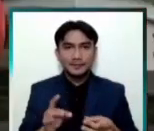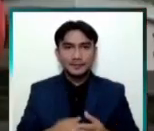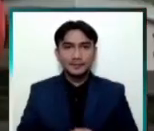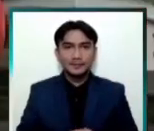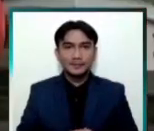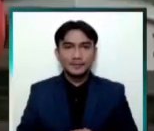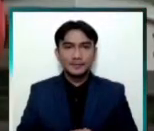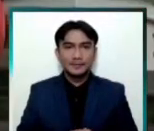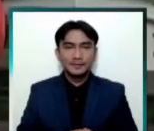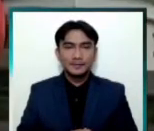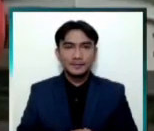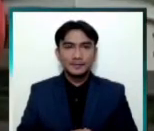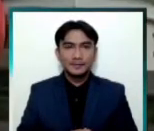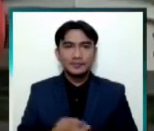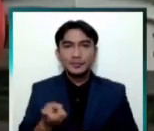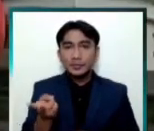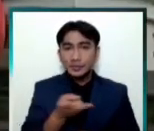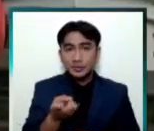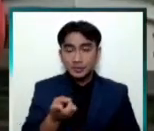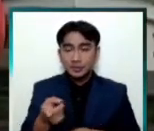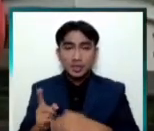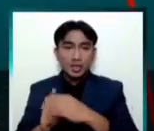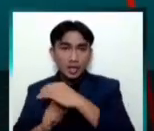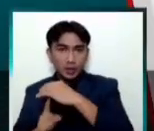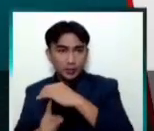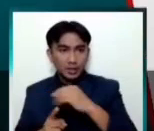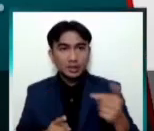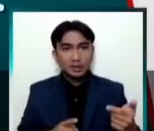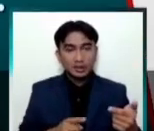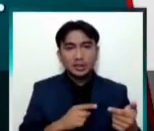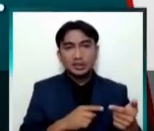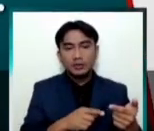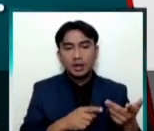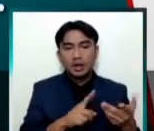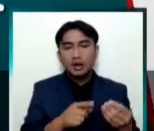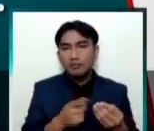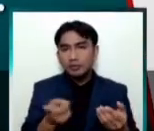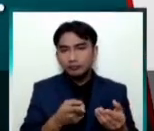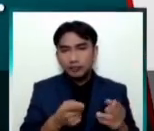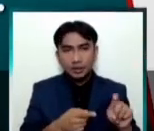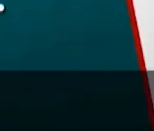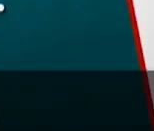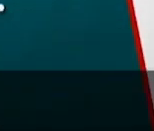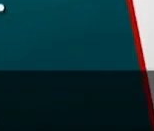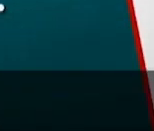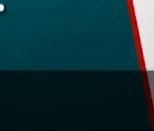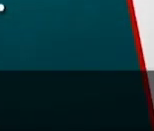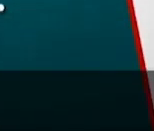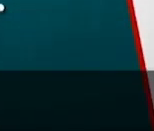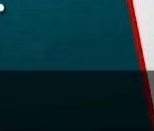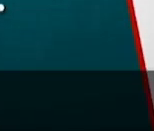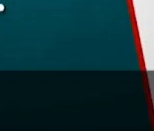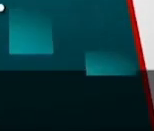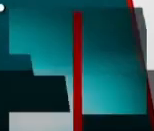Sa pahayag ni nilabas ng ABS-CBN at MediaQuest Holdings Inc., ipinagbigay alam ng ABS-CBN at TV5 sa Philippine